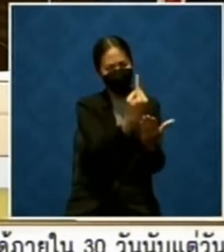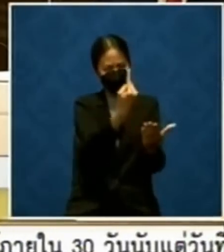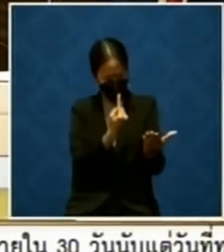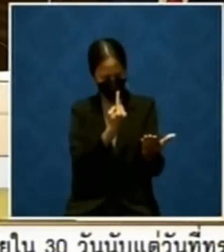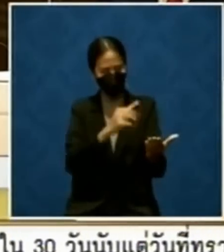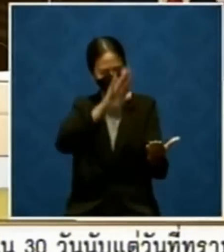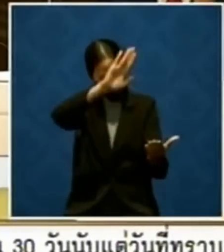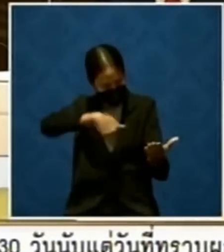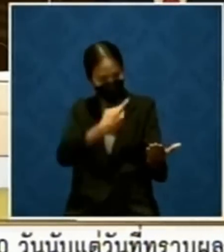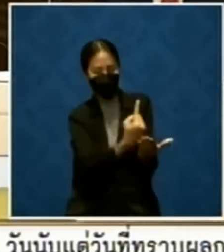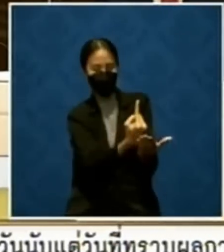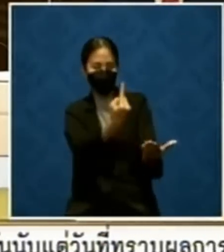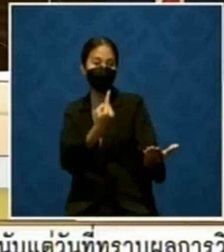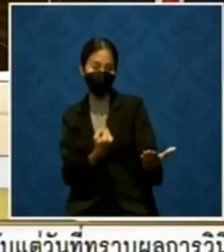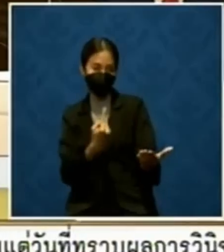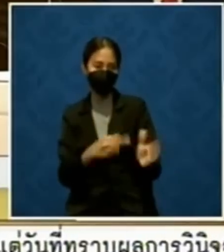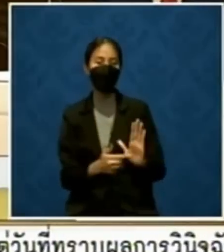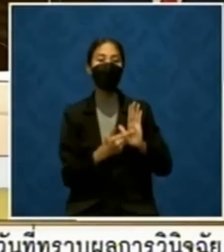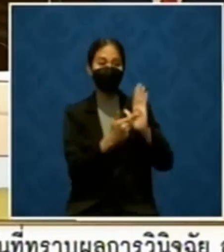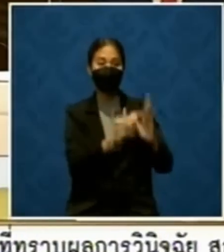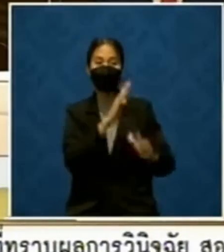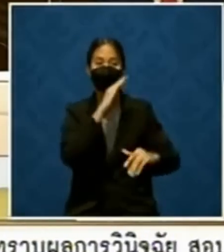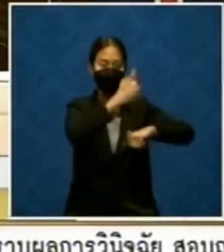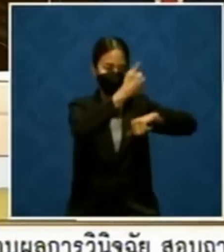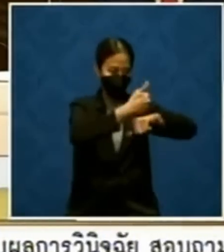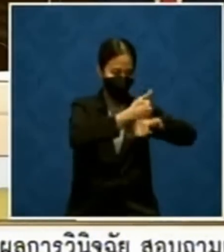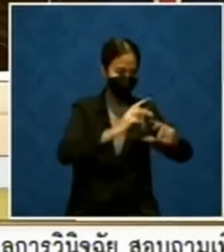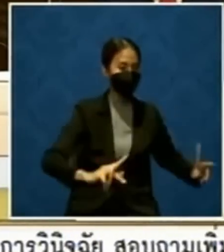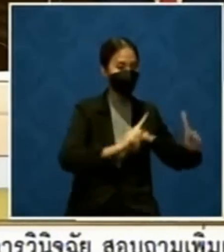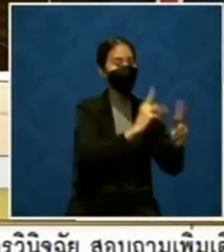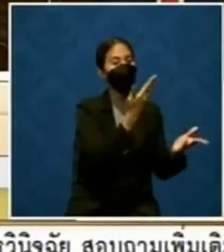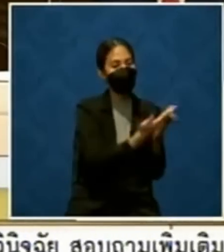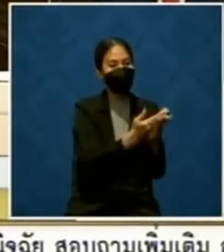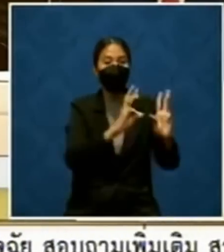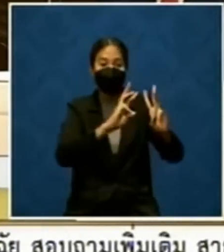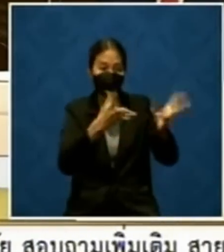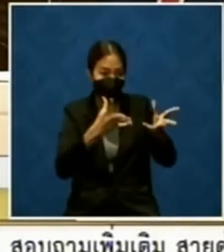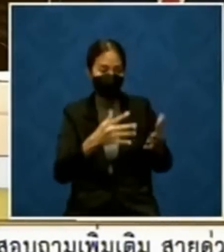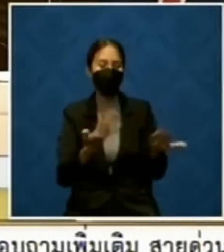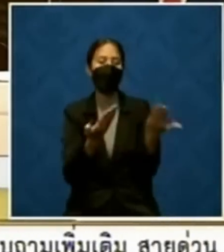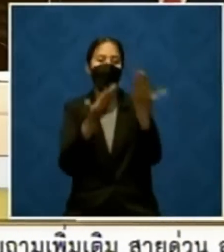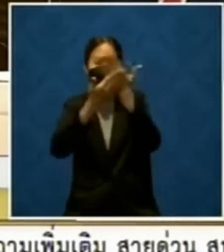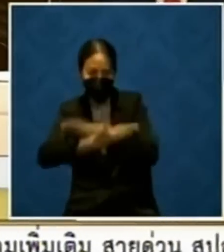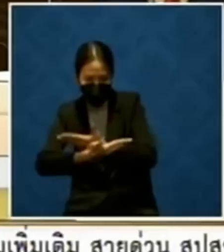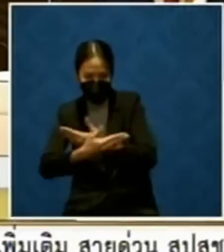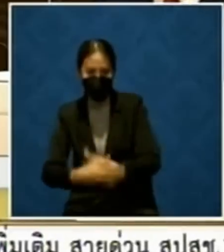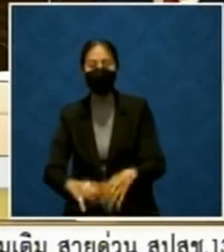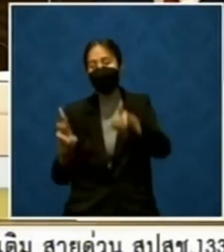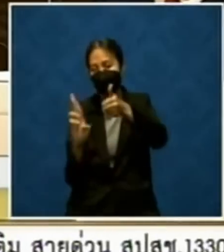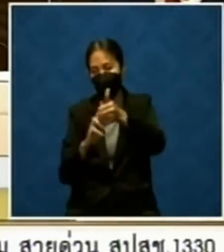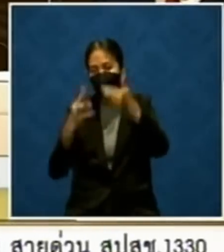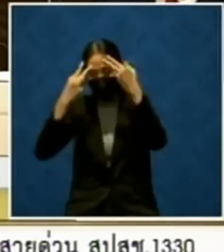้นะครั อย่รมตรีครั้งไม่ว่าง รัมีช่วยไม่ว่างเนี่ย รองในยกได้ไหมทรัผดชบกสวใครั้ง